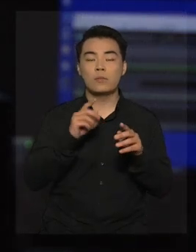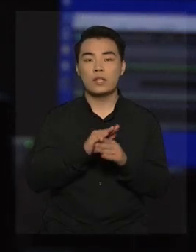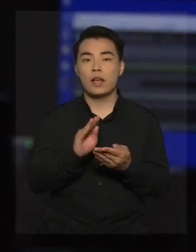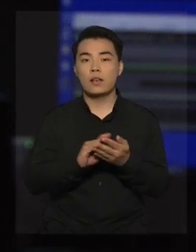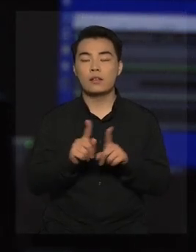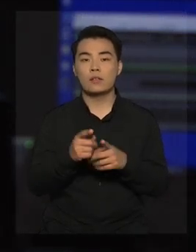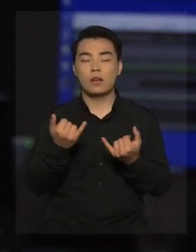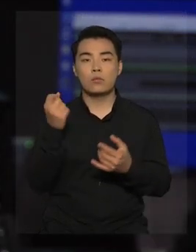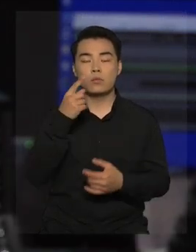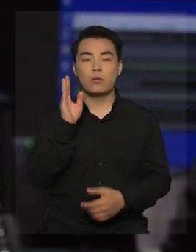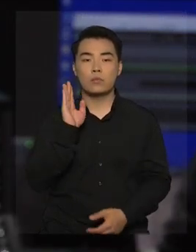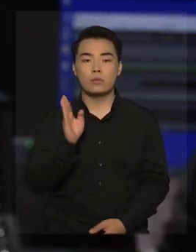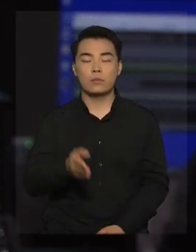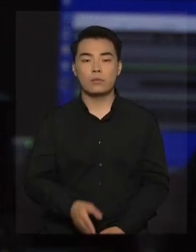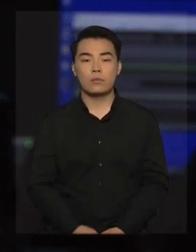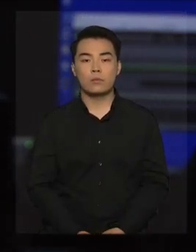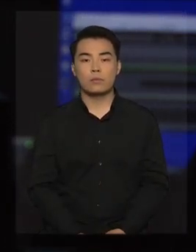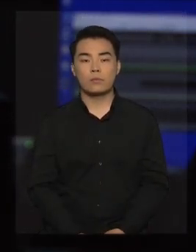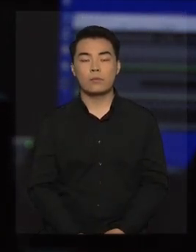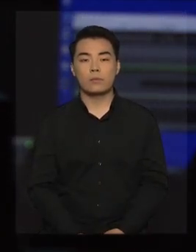инициативах расскажет Марк Брюшко.